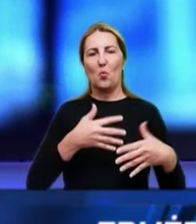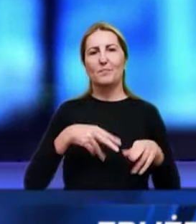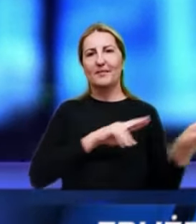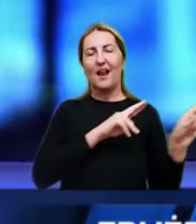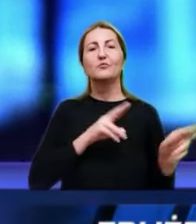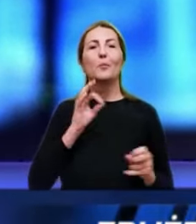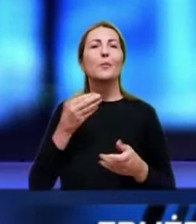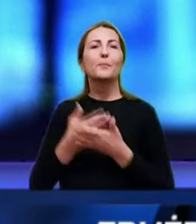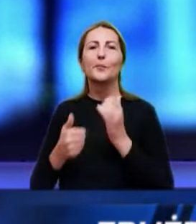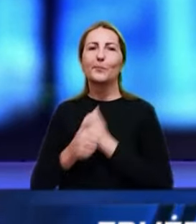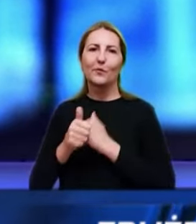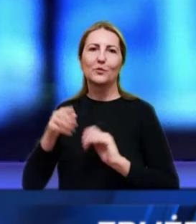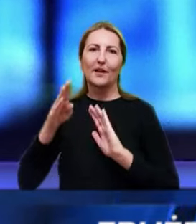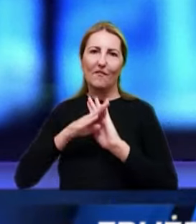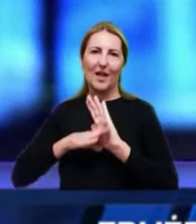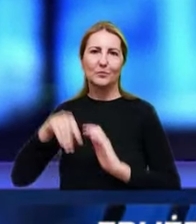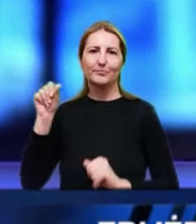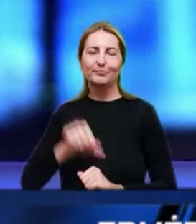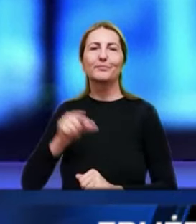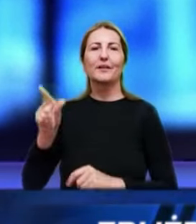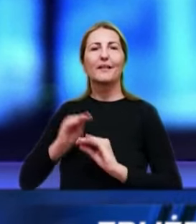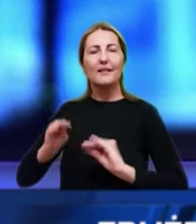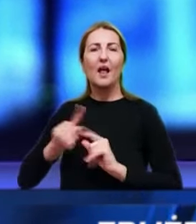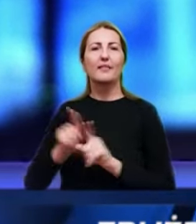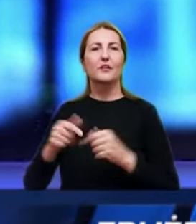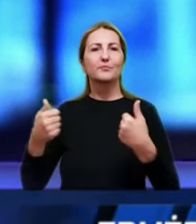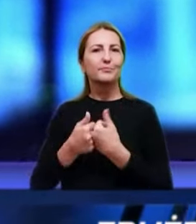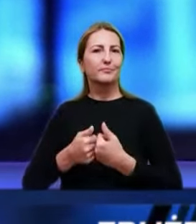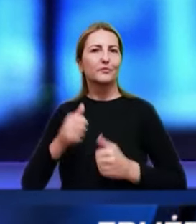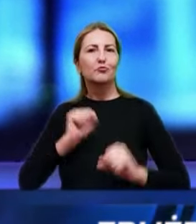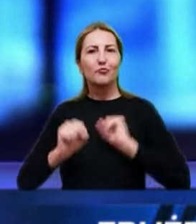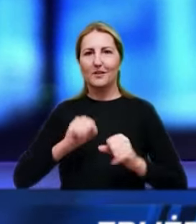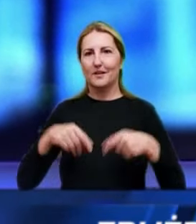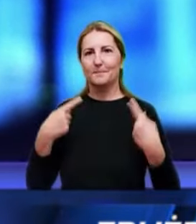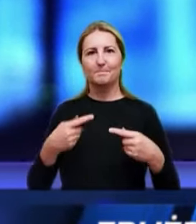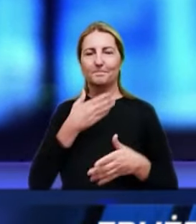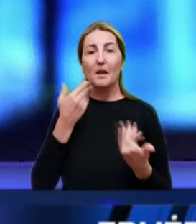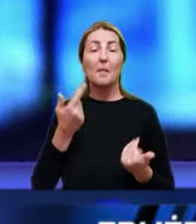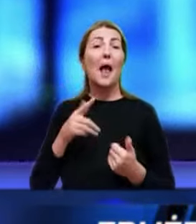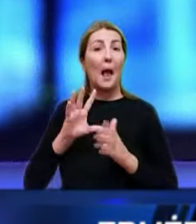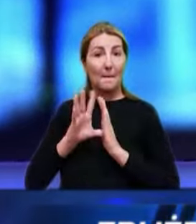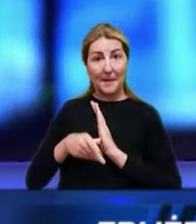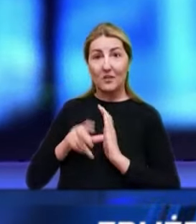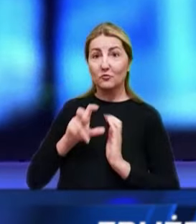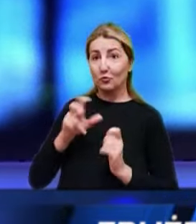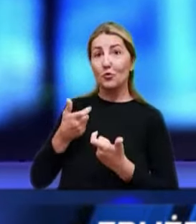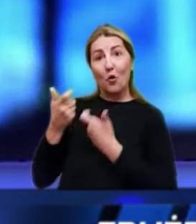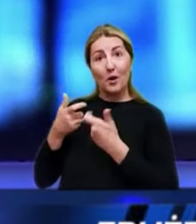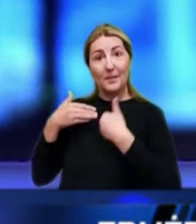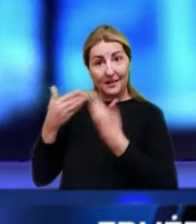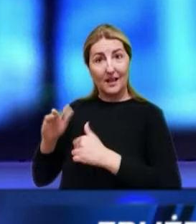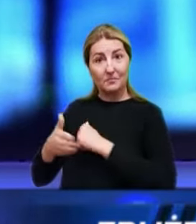do trenowania i brak sparring partnerów. O tym, czy miasto podjęło właściwe kroki, by zatrzymać zawodniczkę i